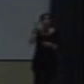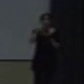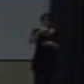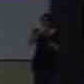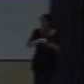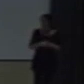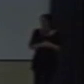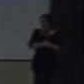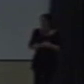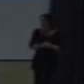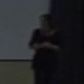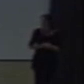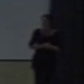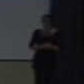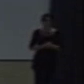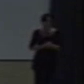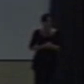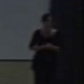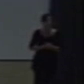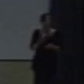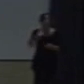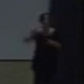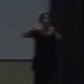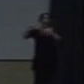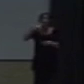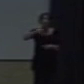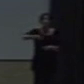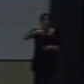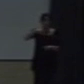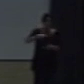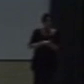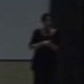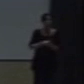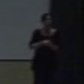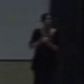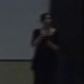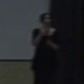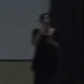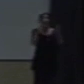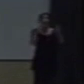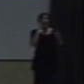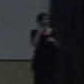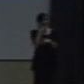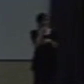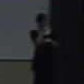diuen aquí. Gràcies. Em pregunta l'organització cap a on apunta la càmera d'un periodista responsable.